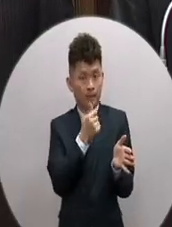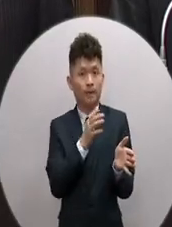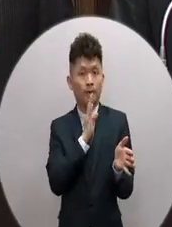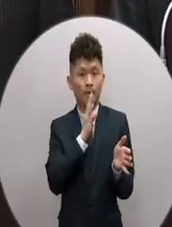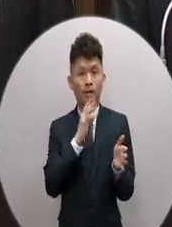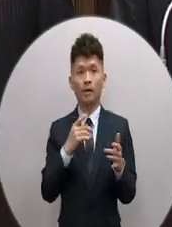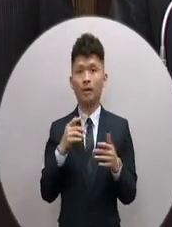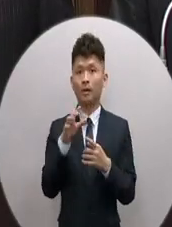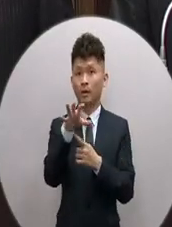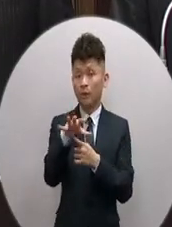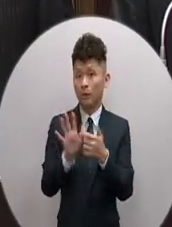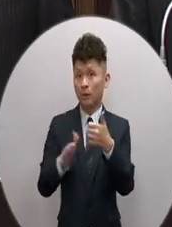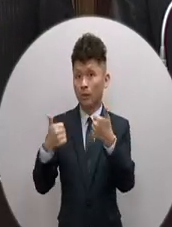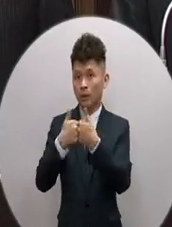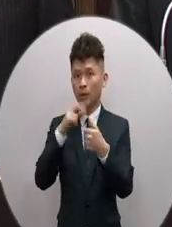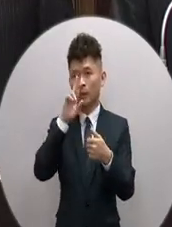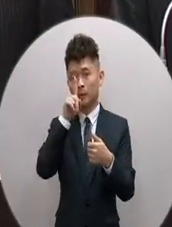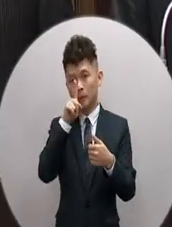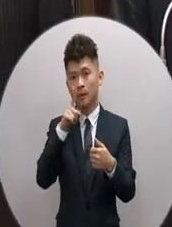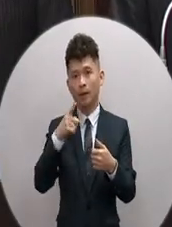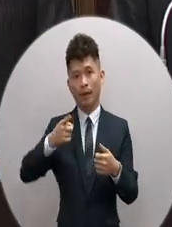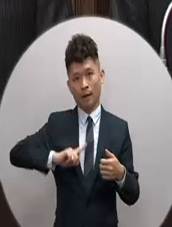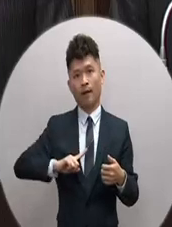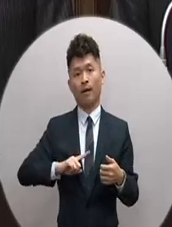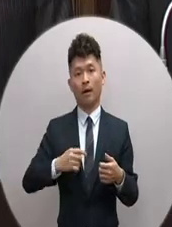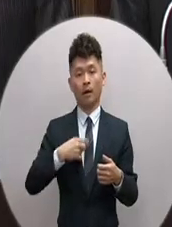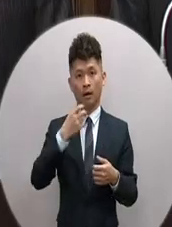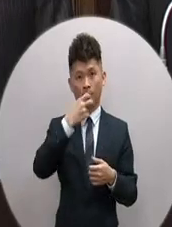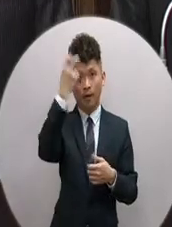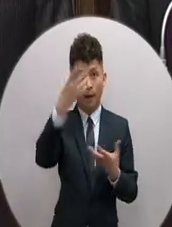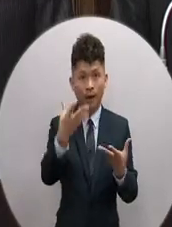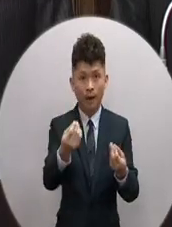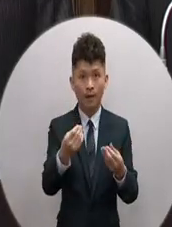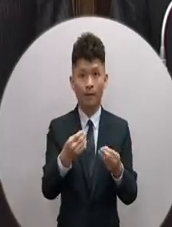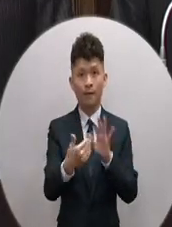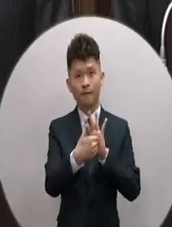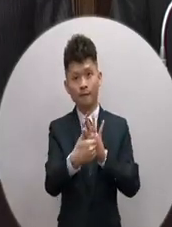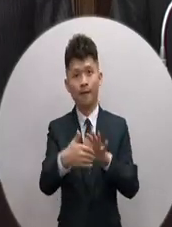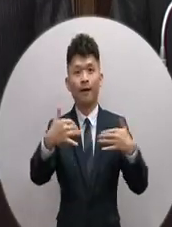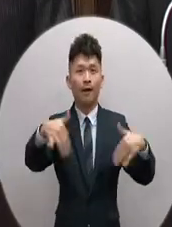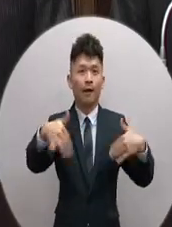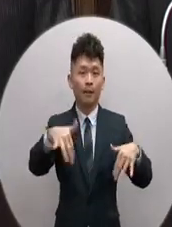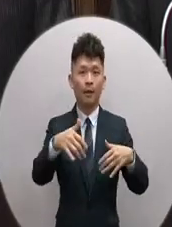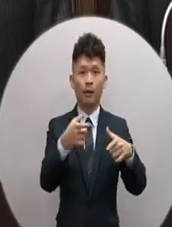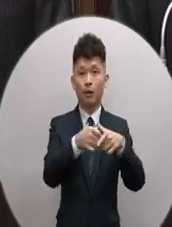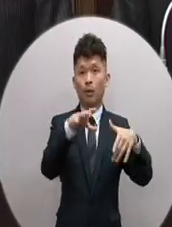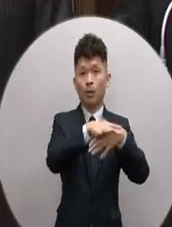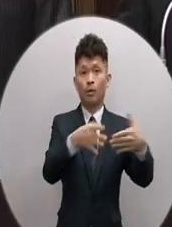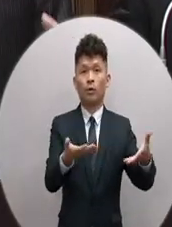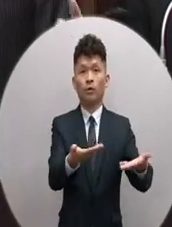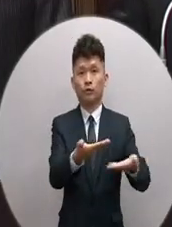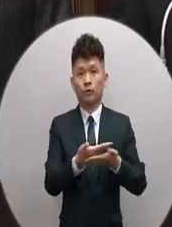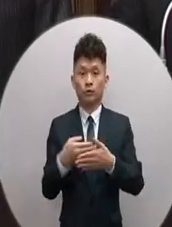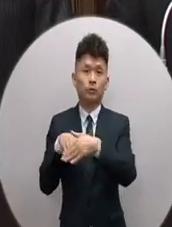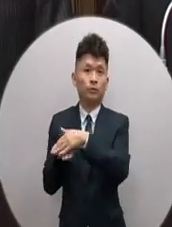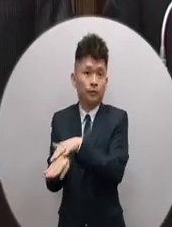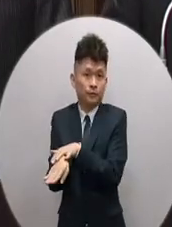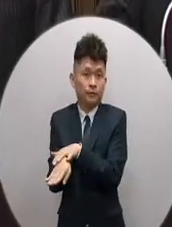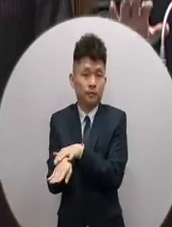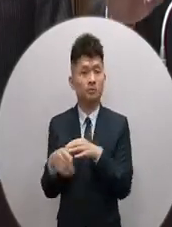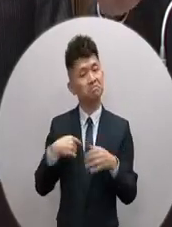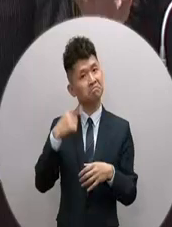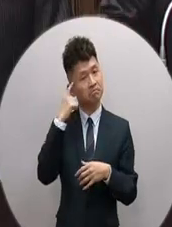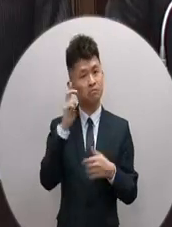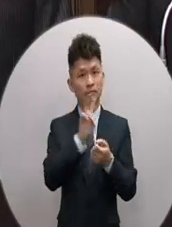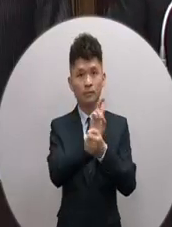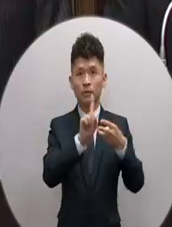呢错误在后，就是无去发现，也无去防止，吼，啊，甲公文存查。我想林主委讲也无唔